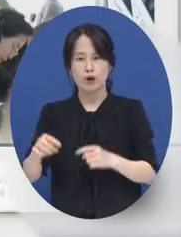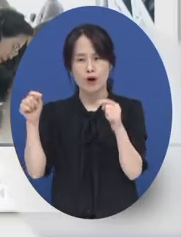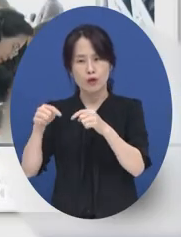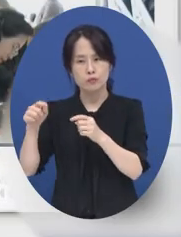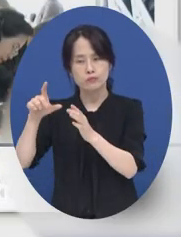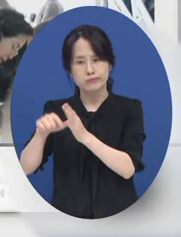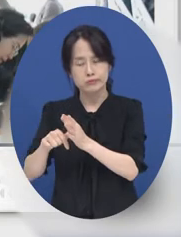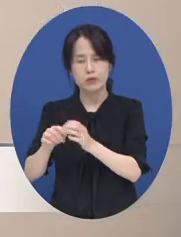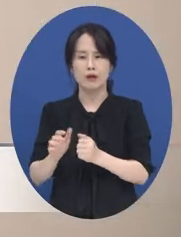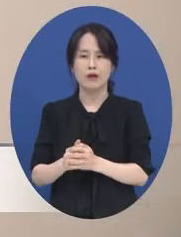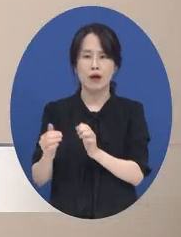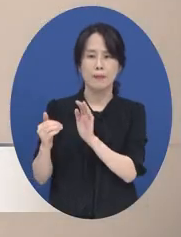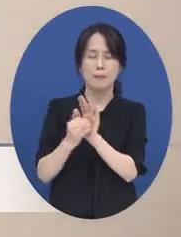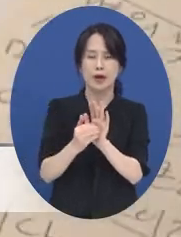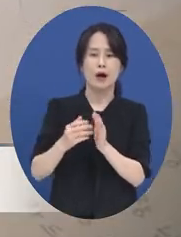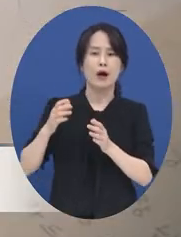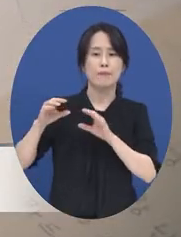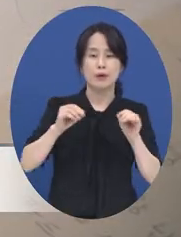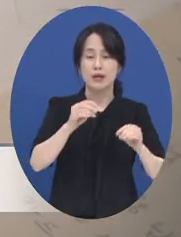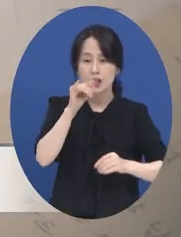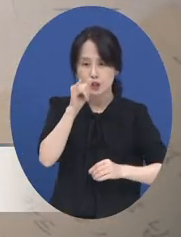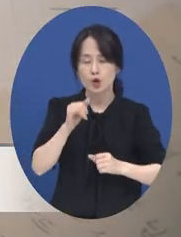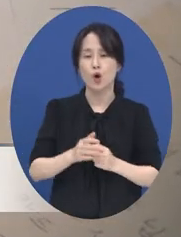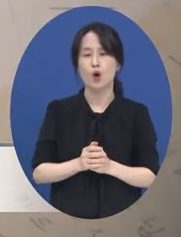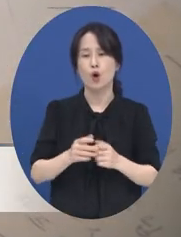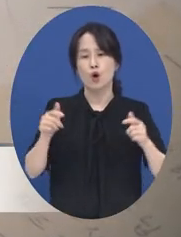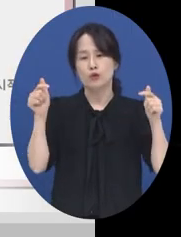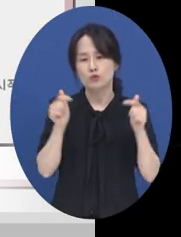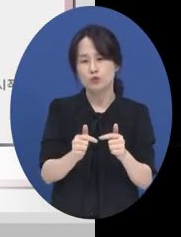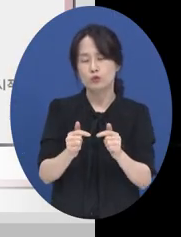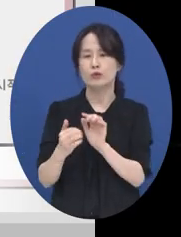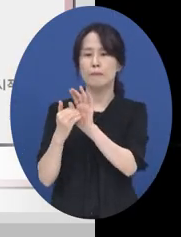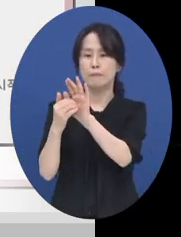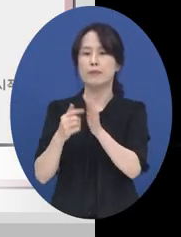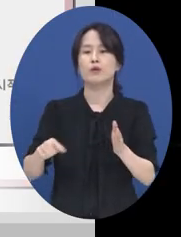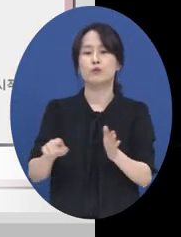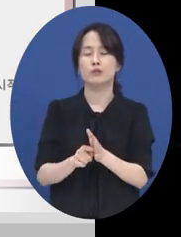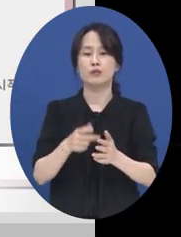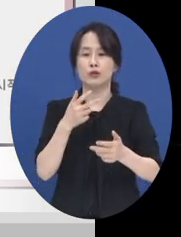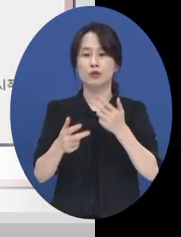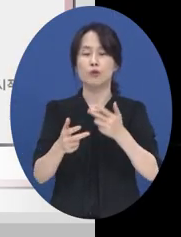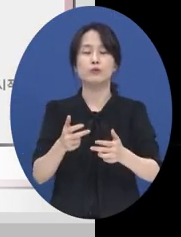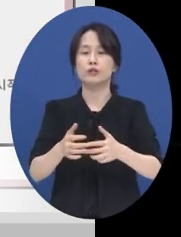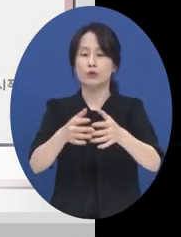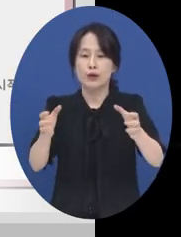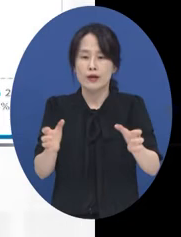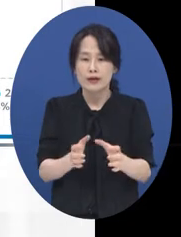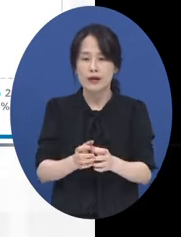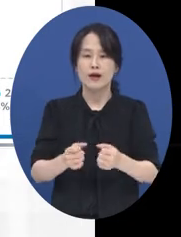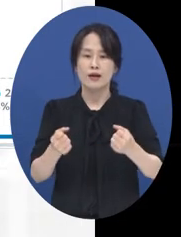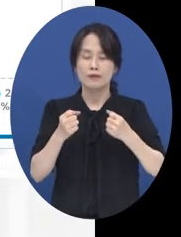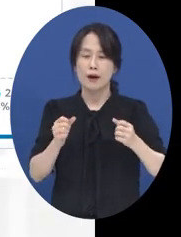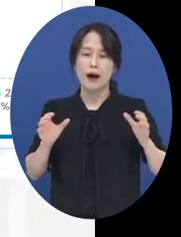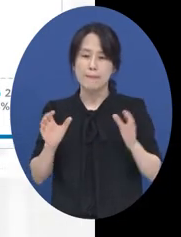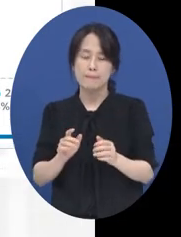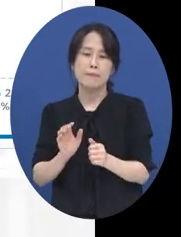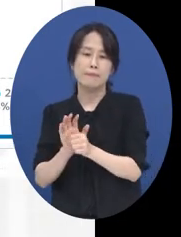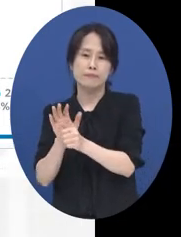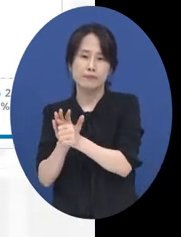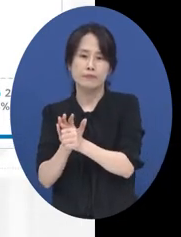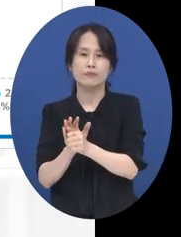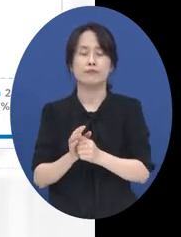협의에서 제약이 뒤따라 불가피하게 사업이 축소되는 경우를 막기 위해 협의회 차원의 공동대응 필요성도